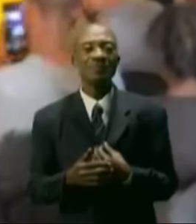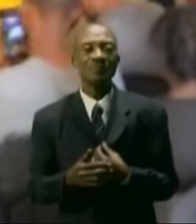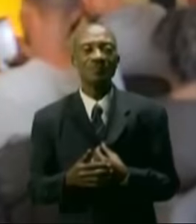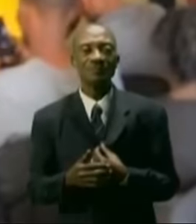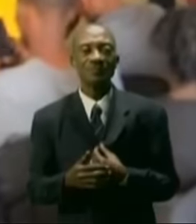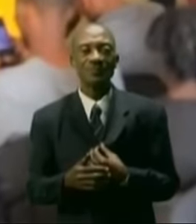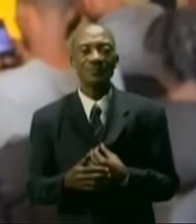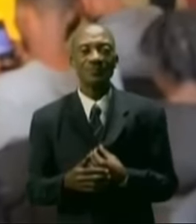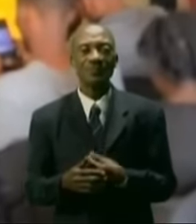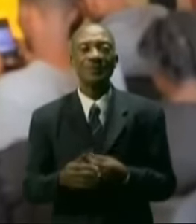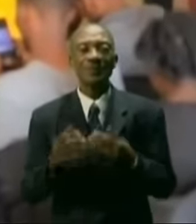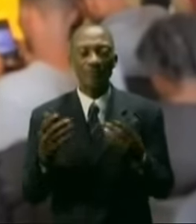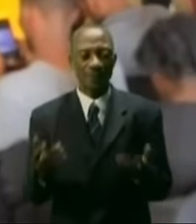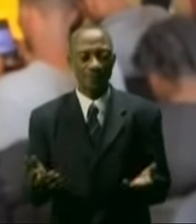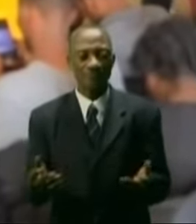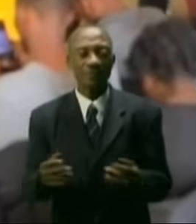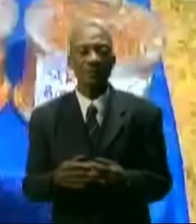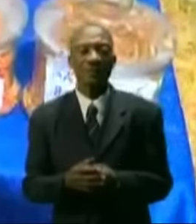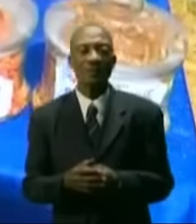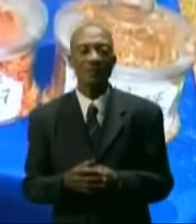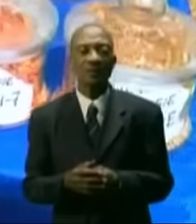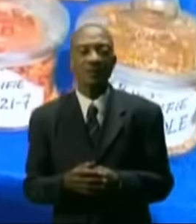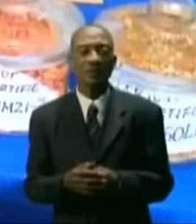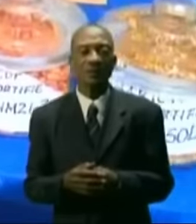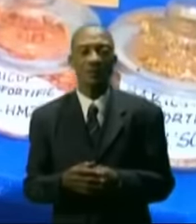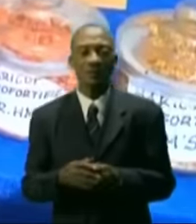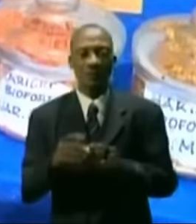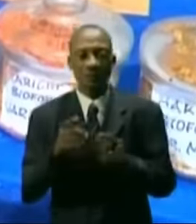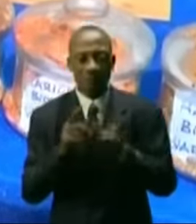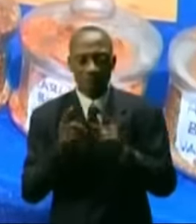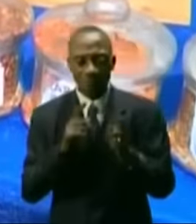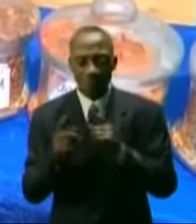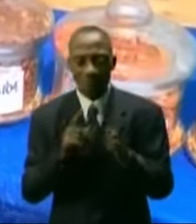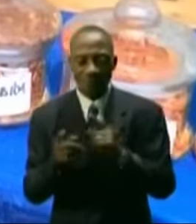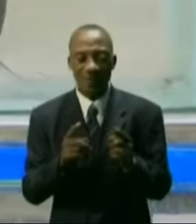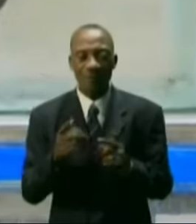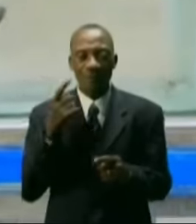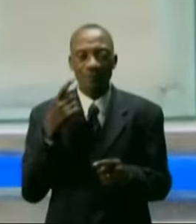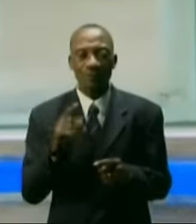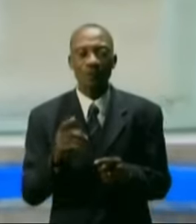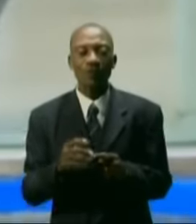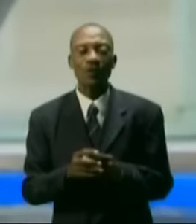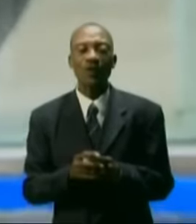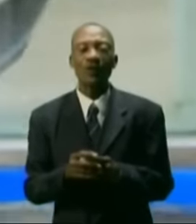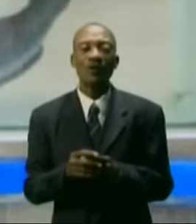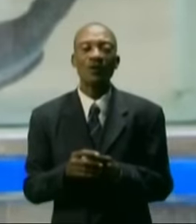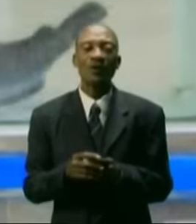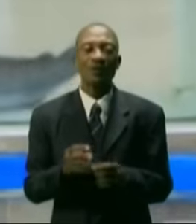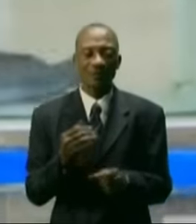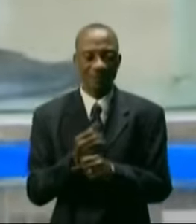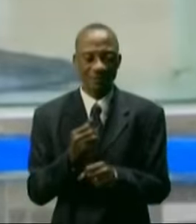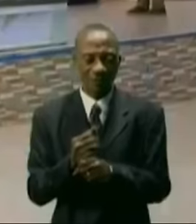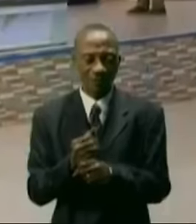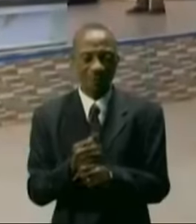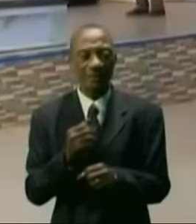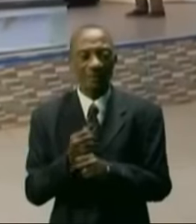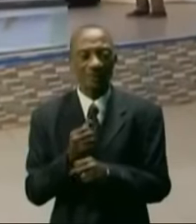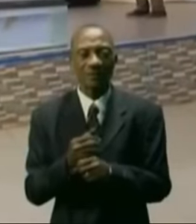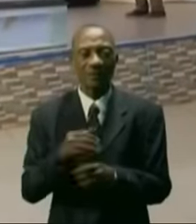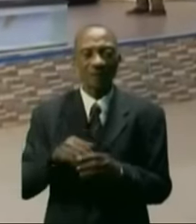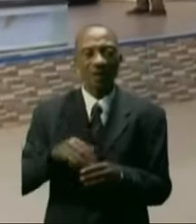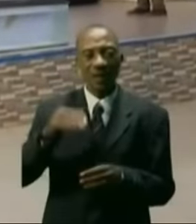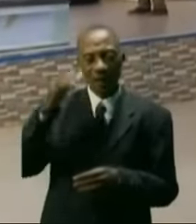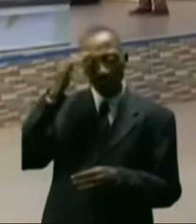immense potentiel, plusieurs contraintes majeures freinent le développement du secteur agricole. C'est entre autres la faible valorisation du potentiel